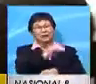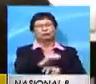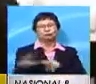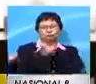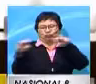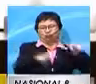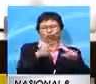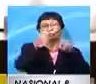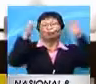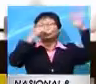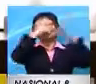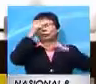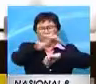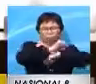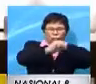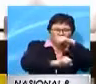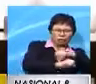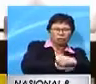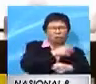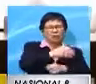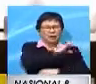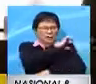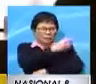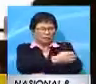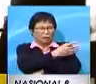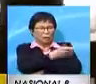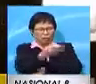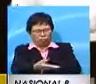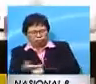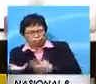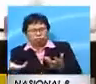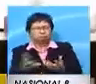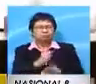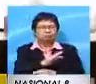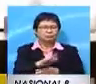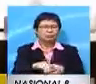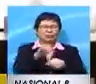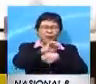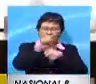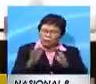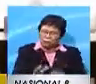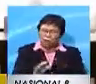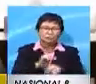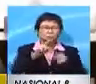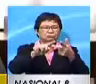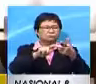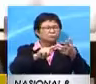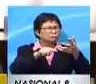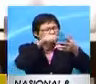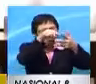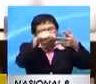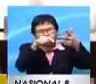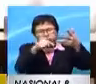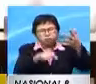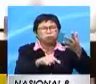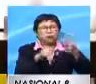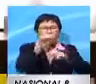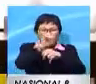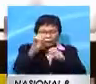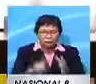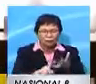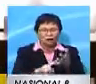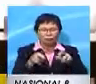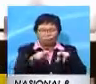infrastructure, energy resources, labor, skilled labor workforce, and also